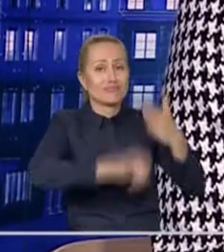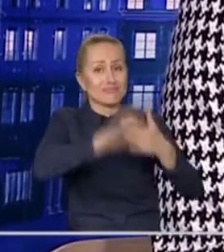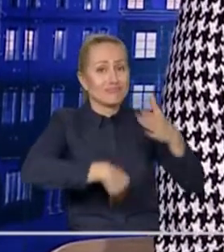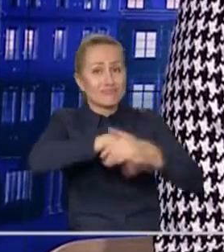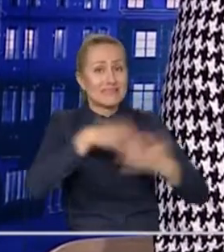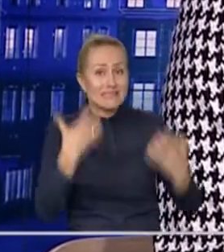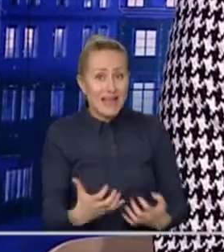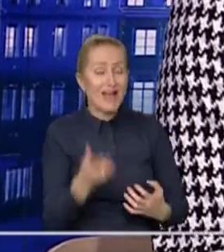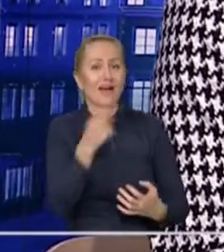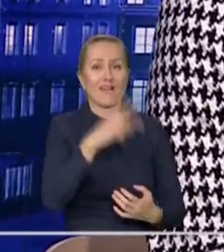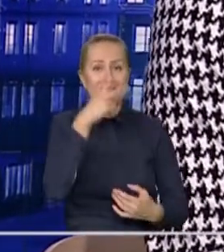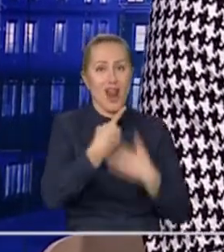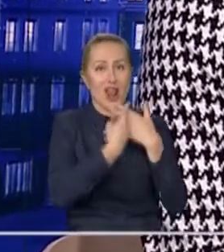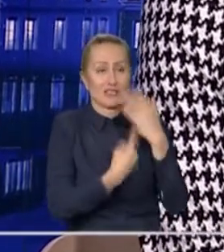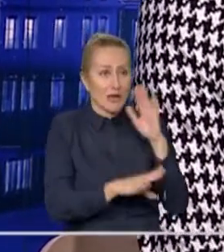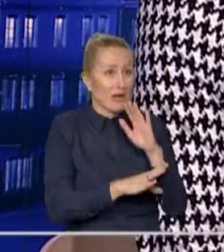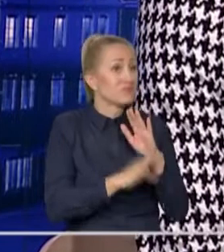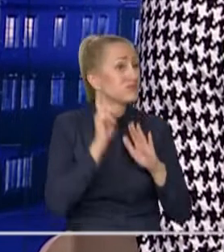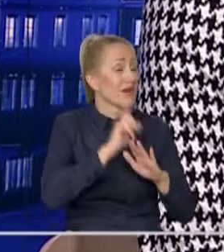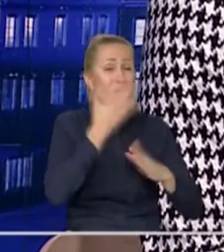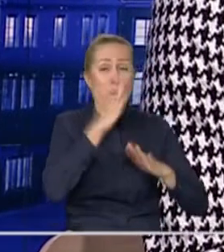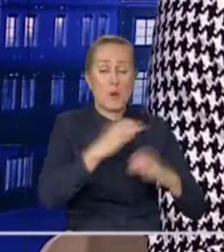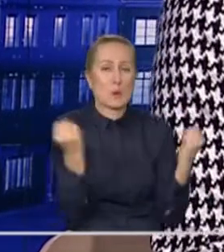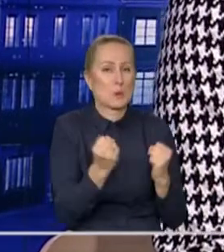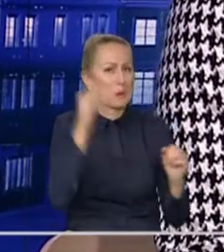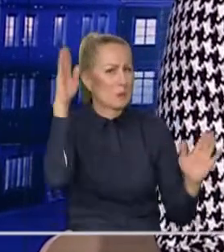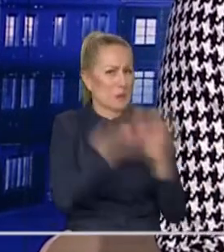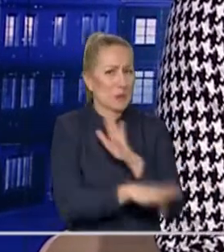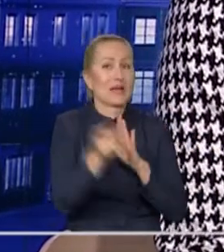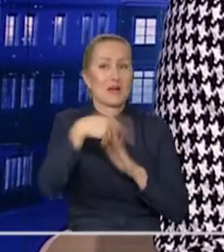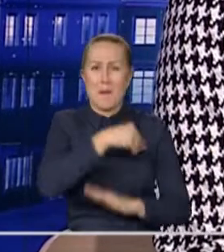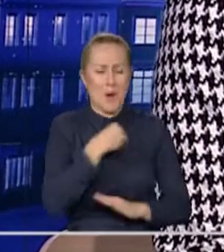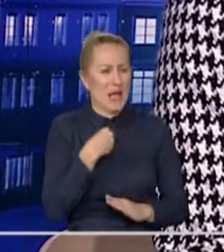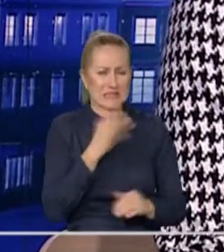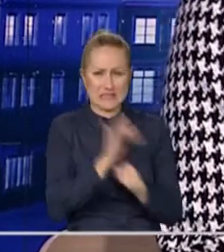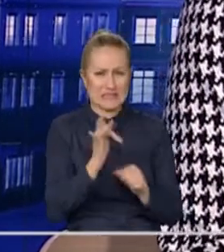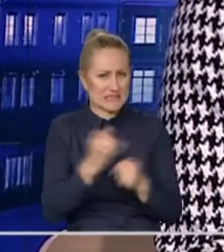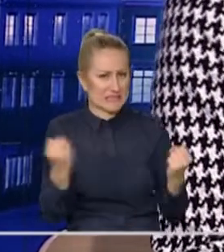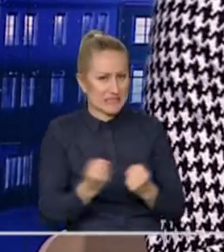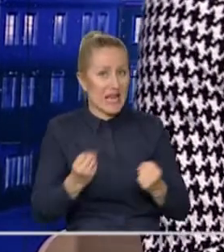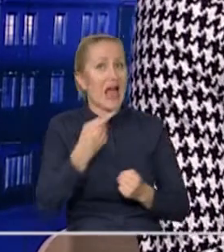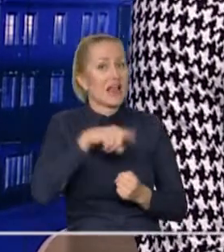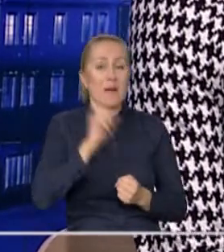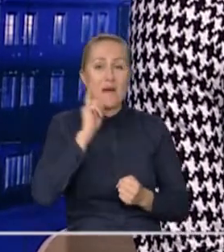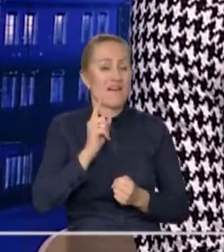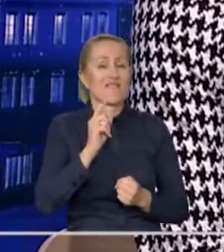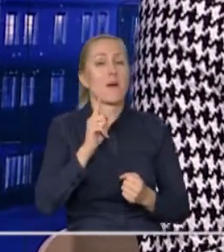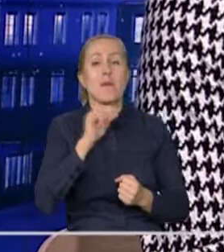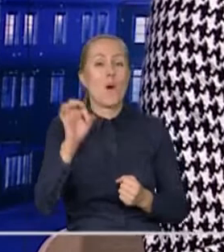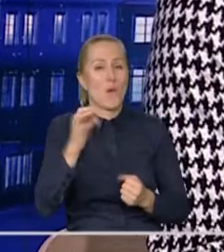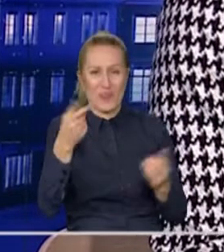po prostu sondaże wskazały, że to nie jest to, czego Polacy oczekują i to jednak nie jest to, co zbliży Platformę